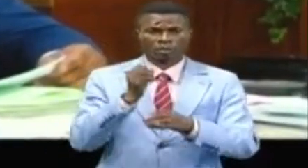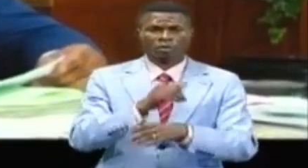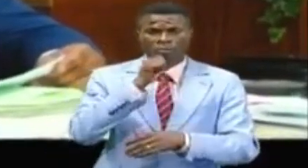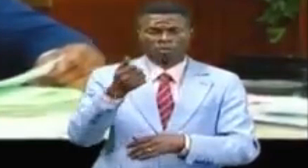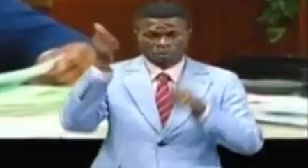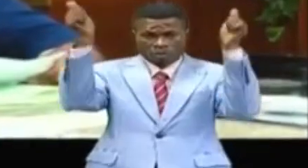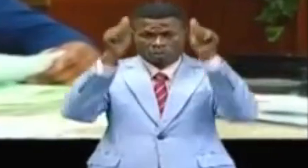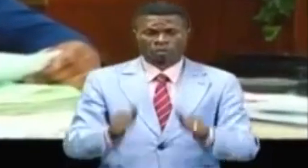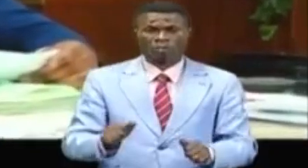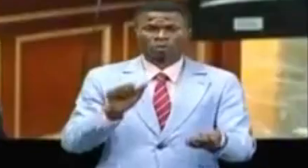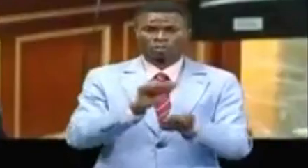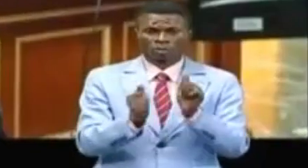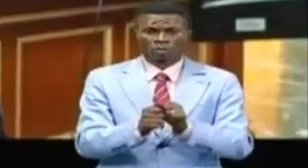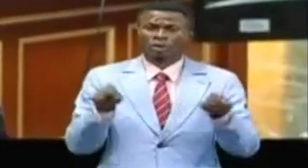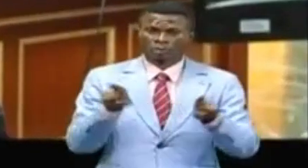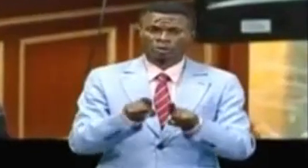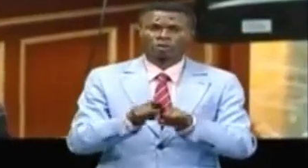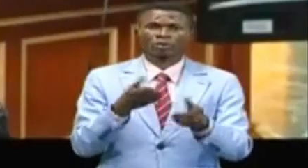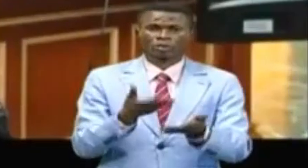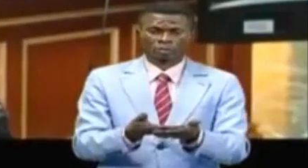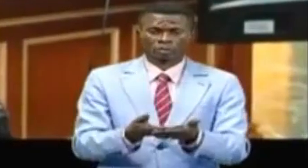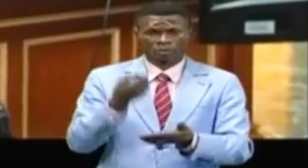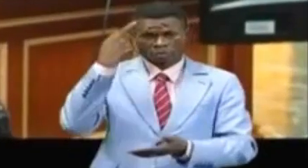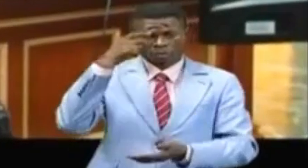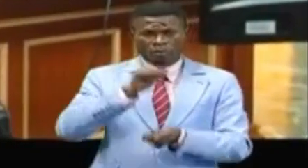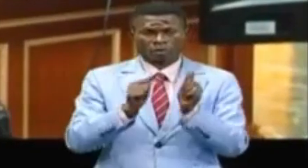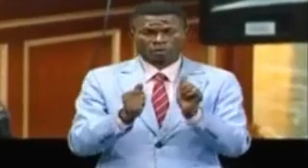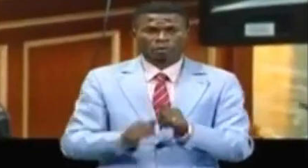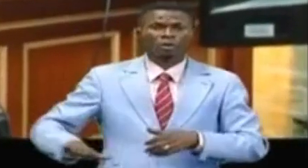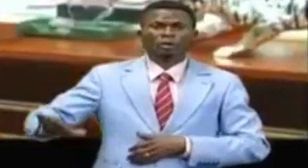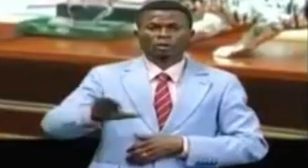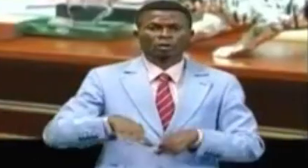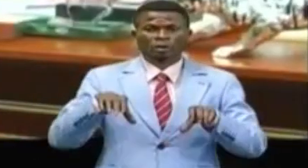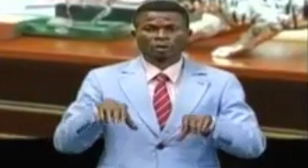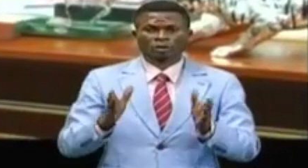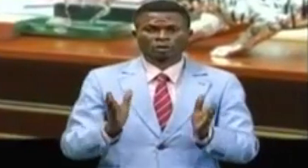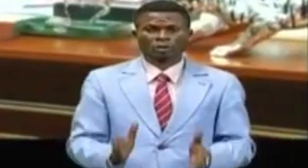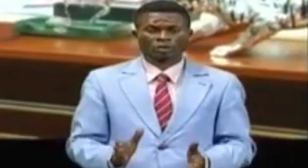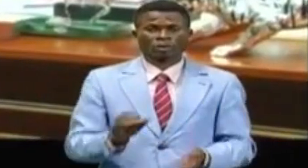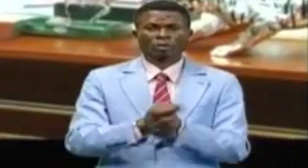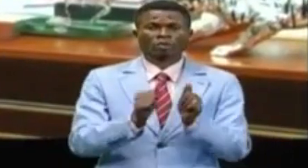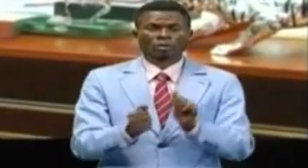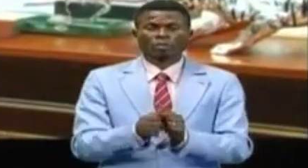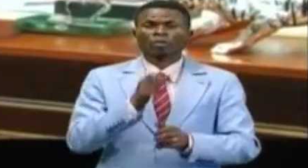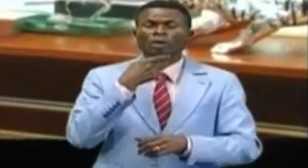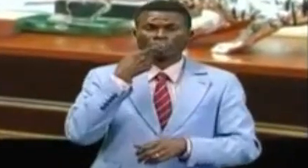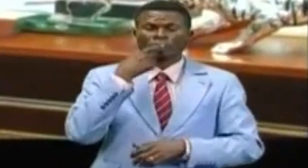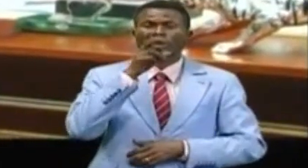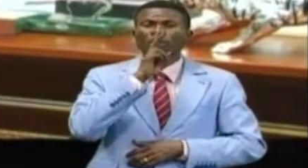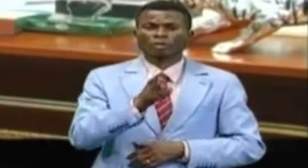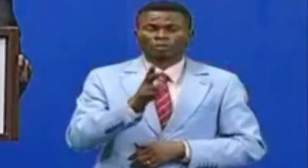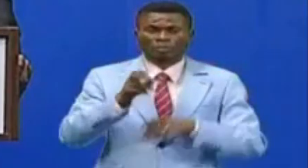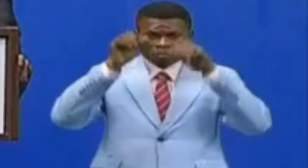les mêmes droits. Du point de vue national et par devoir de vérité, le